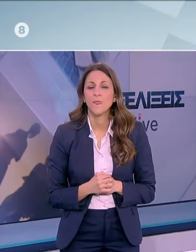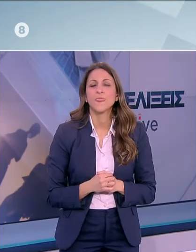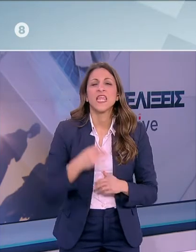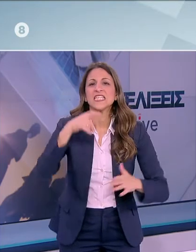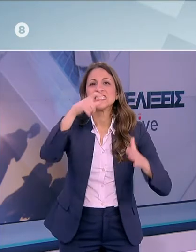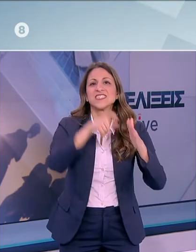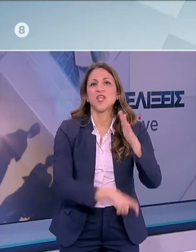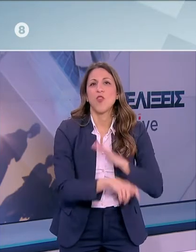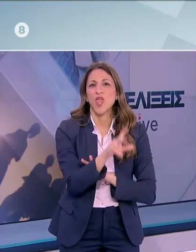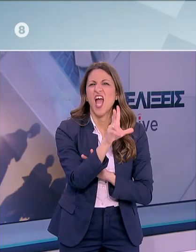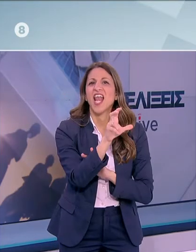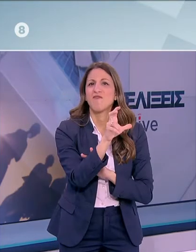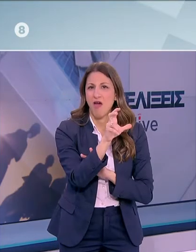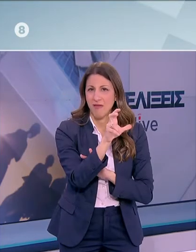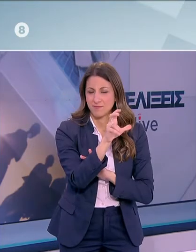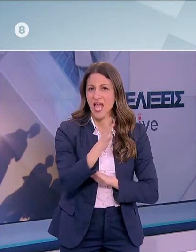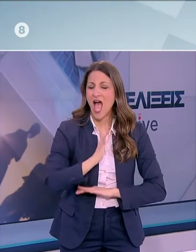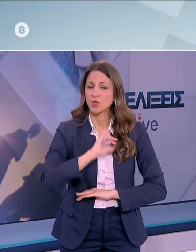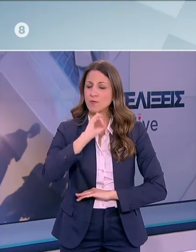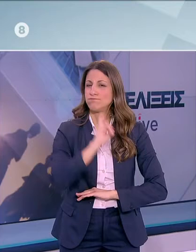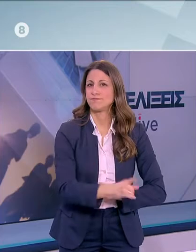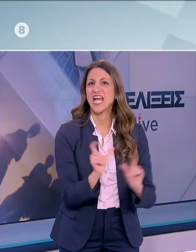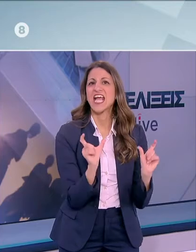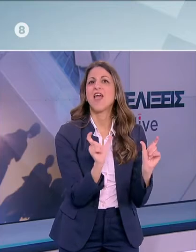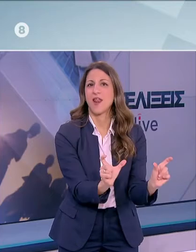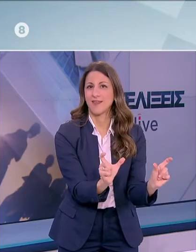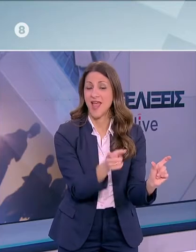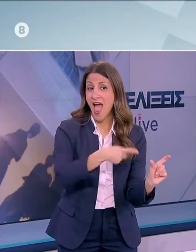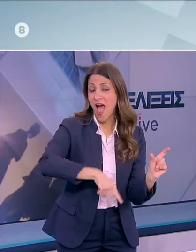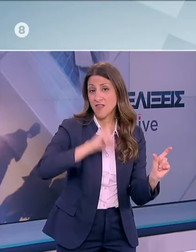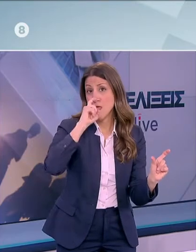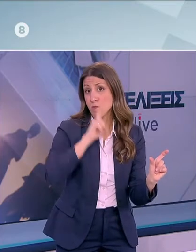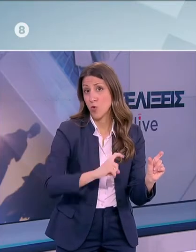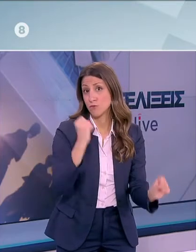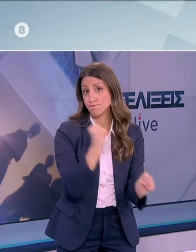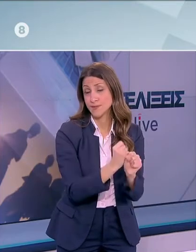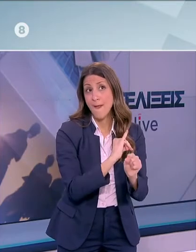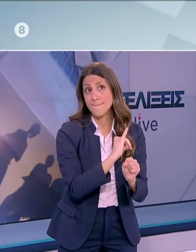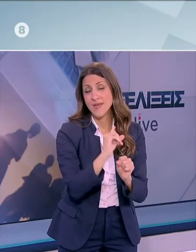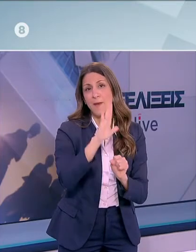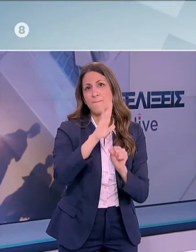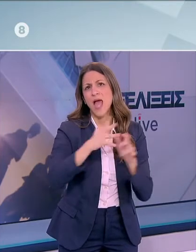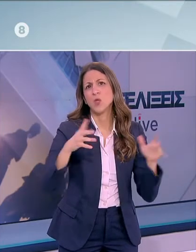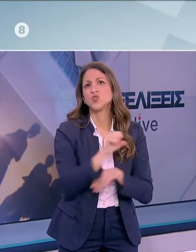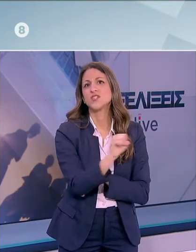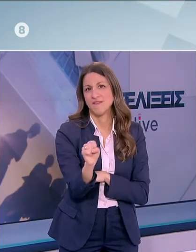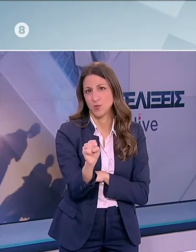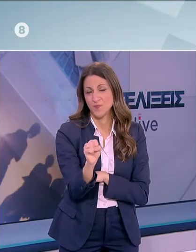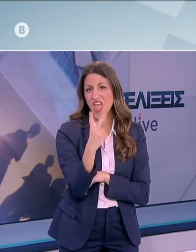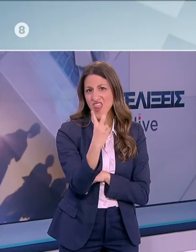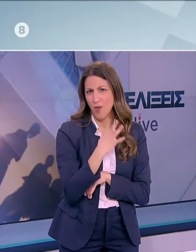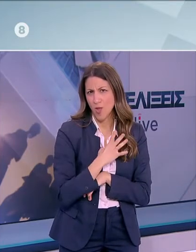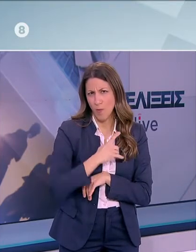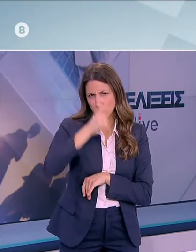αλλοδαπούς στα νότια προάστια σε ξενοδοχείο που ήταν αρνητικοί, αλλά ήταν υποχρεωμένοι να μείνουν σε καραντίνα. Συνελήφθησαν, τους επιβλήθηκε το πρόστιμο